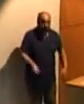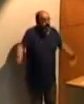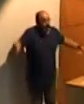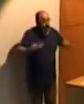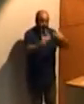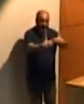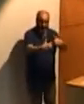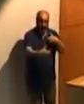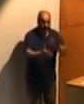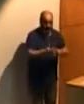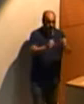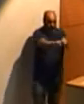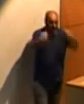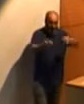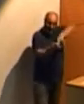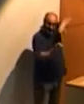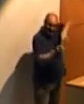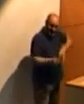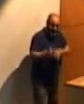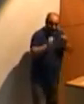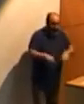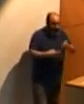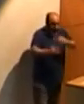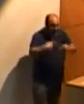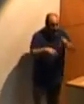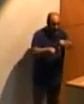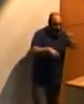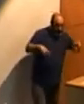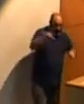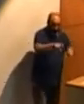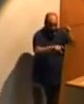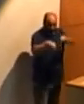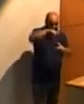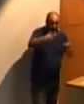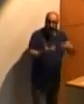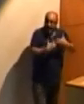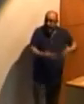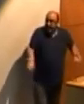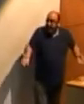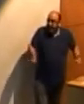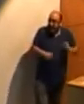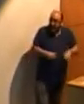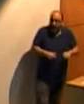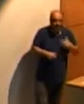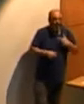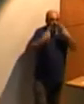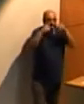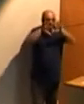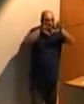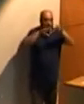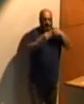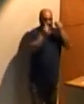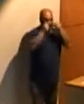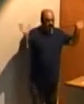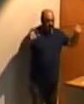dire si j'ai une machine je vais me modifié je vais changer des rouages pourquoi il n'y verrai je pas mieux pourquoi